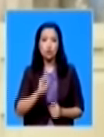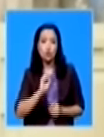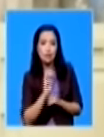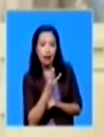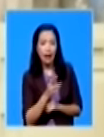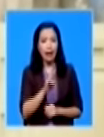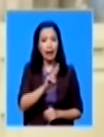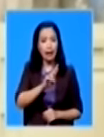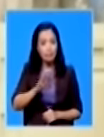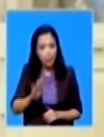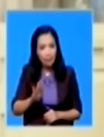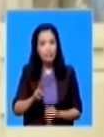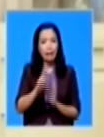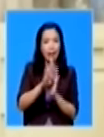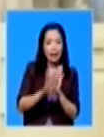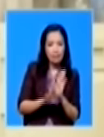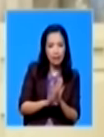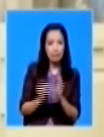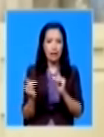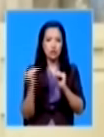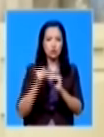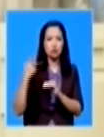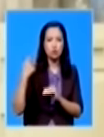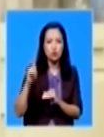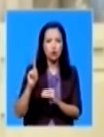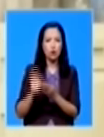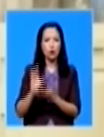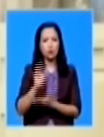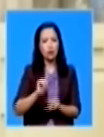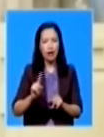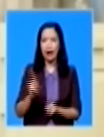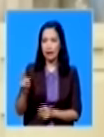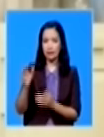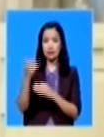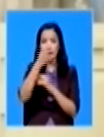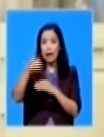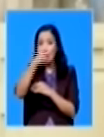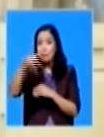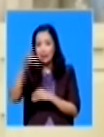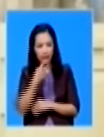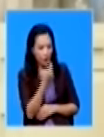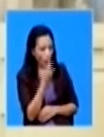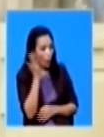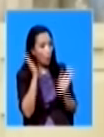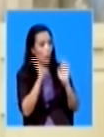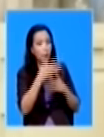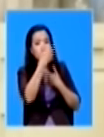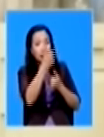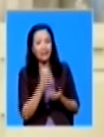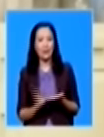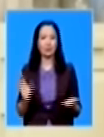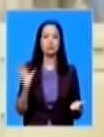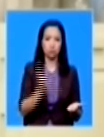างภาษีต่างการลงทุนสิทธิประโยชน์ให้เขาน่าสนใจไงมันเหมือนขายของอ่ะถ้า